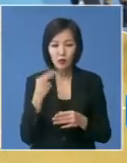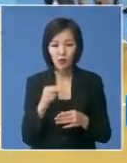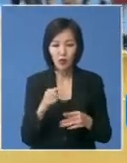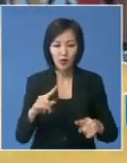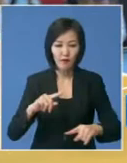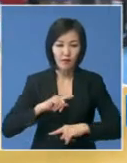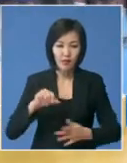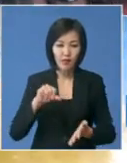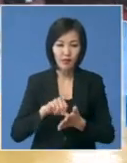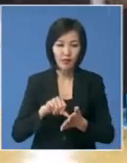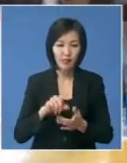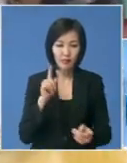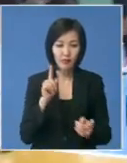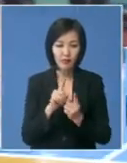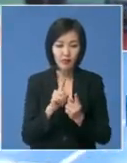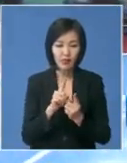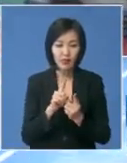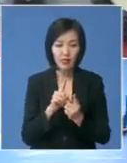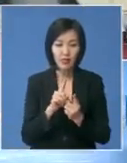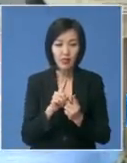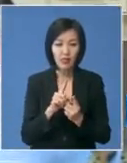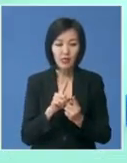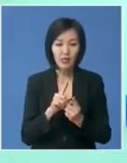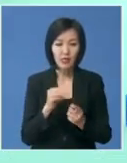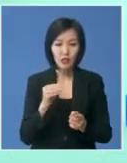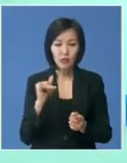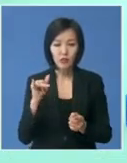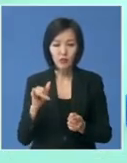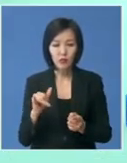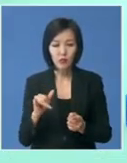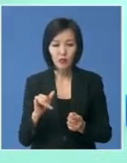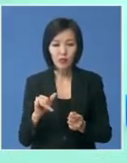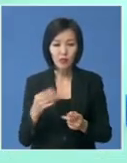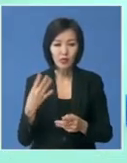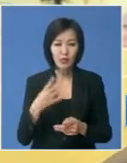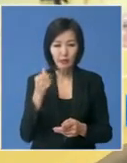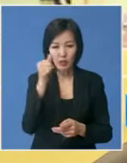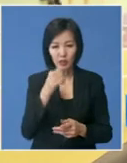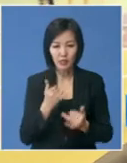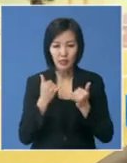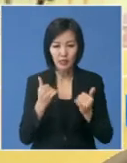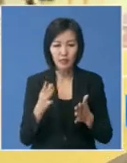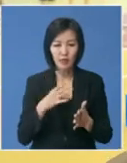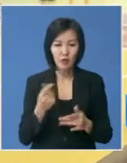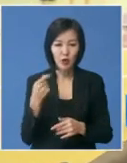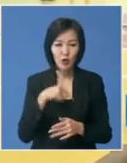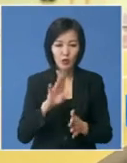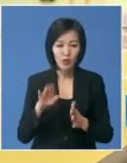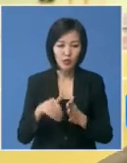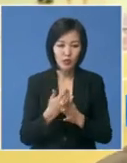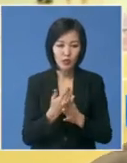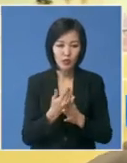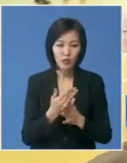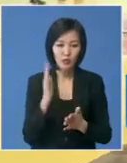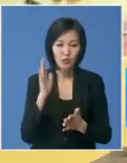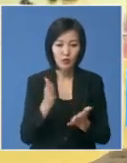финалда шеберлік байқаста. Айта кетейік, бұл жарыс жетісу мемлекеттік университетінің 45 жылдығына арналып отыр. Рухани жаңғыру болашақ бағдар мақаласында